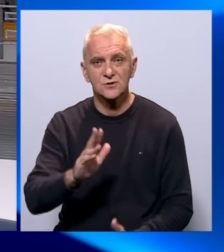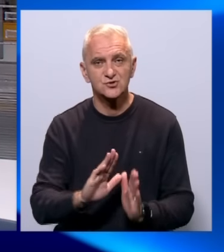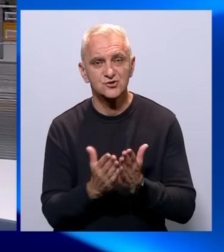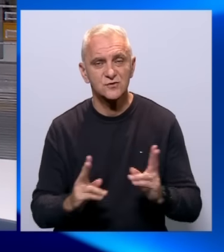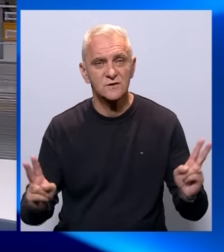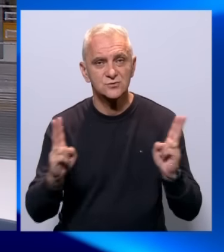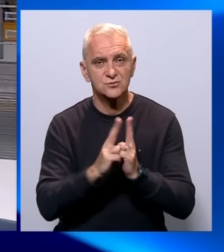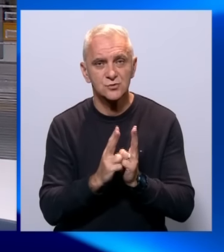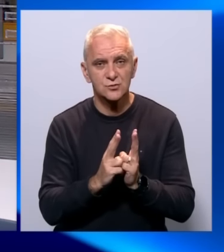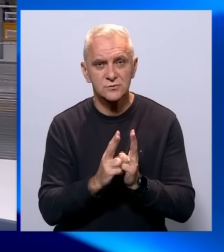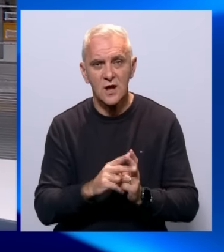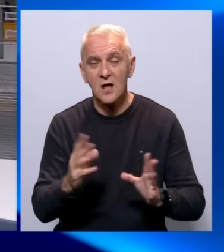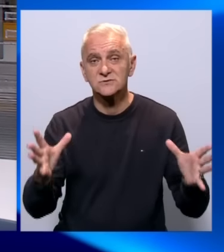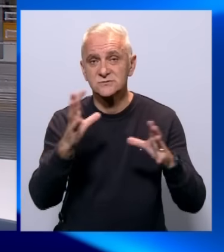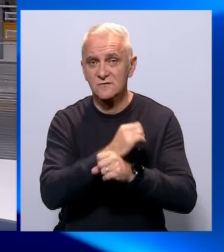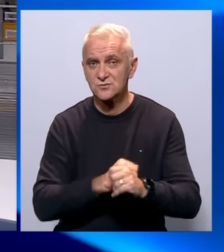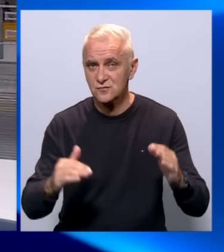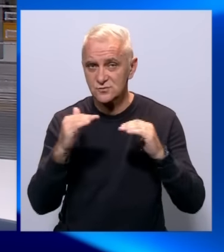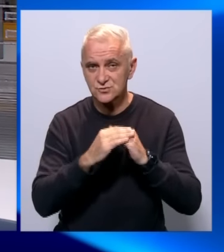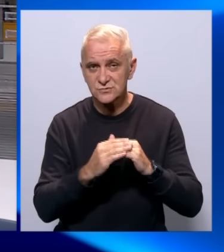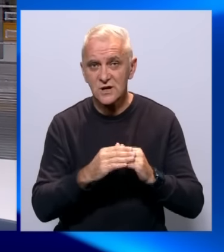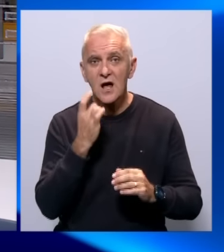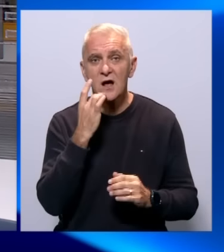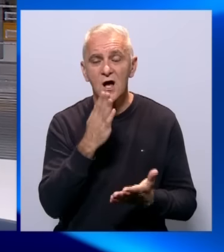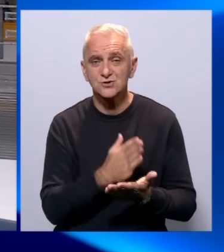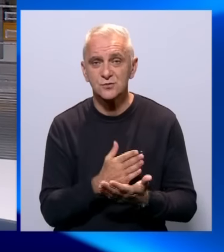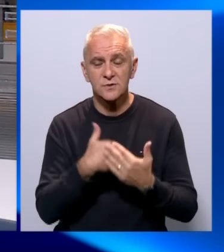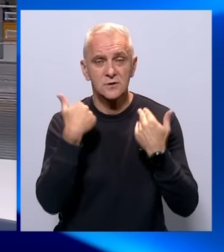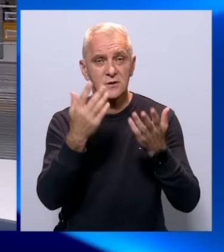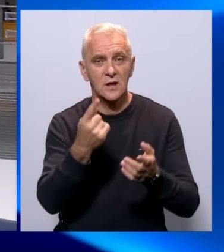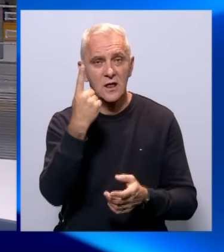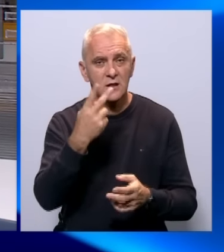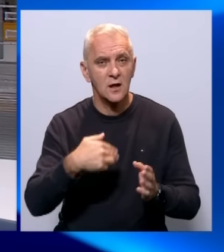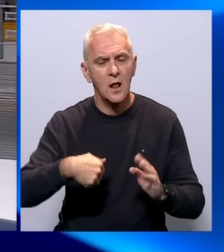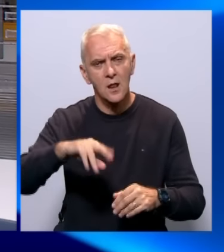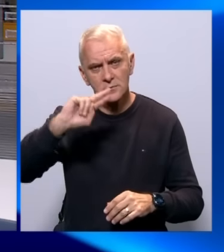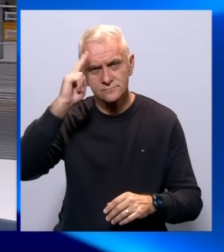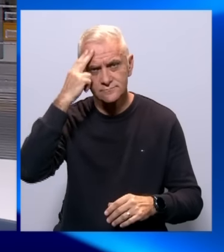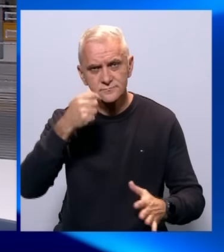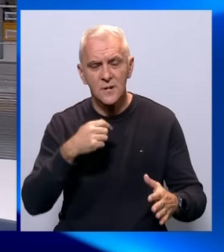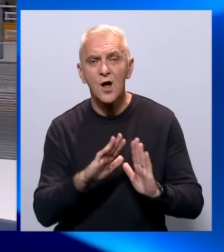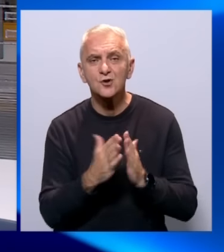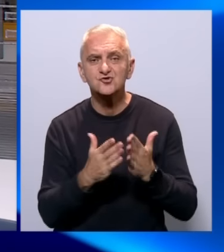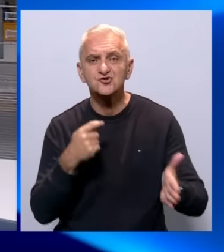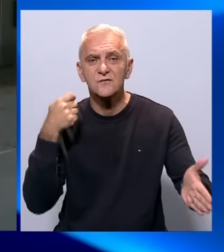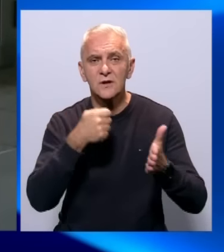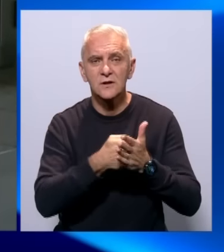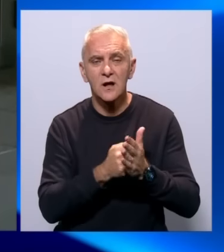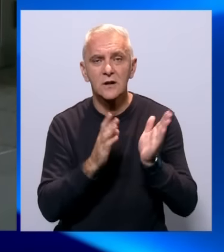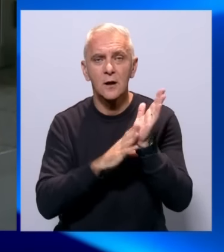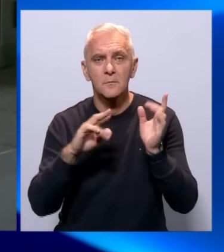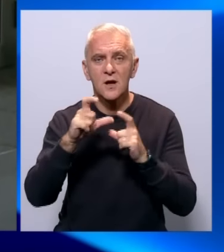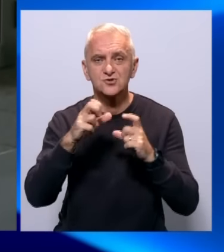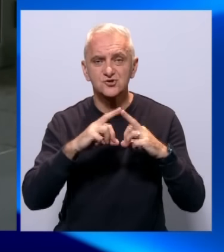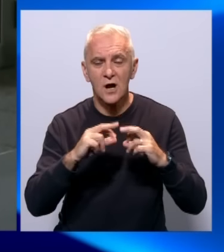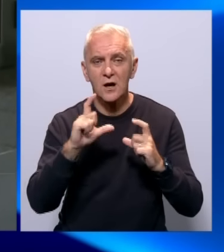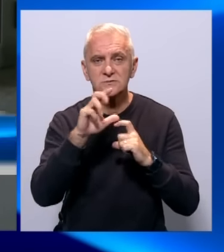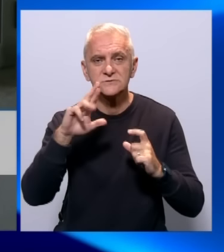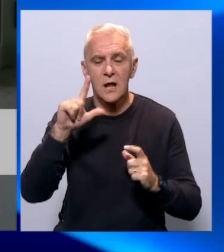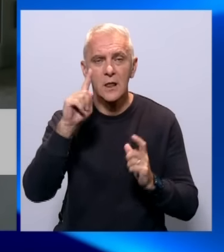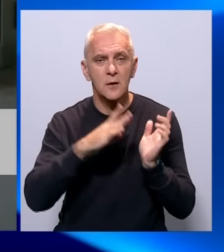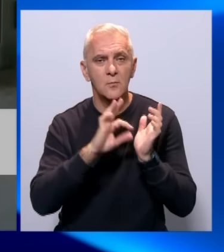23. književni susreti Cum Grano Salis završavaju večeras kada će biti dodijeljena jedna od najprestižnijih književnih nagrada